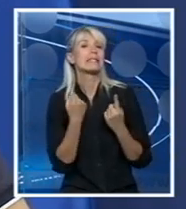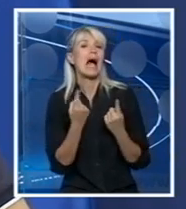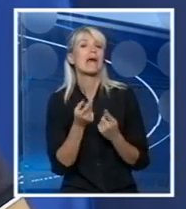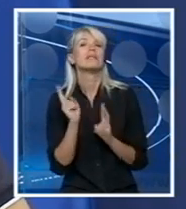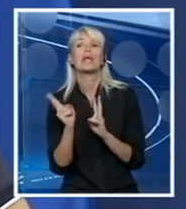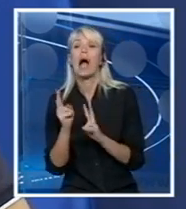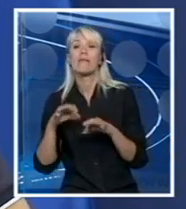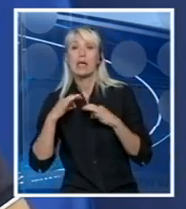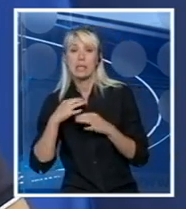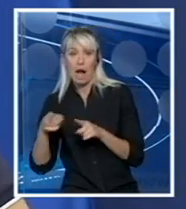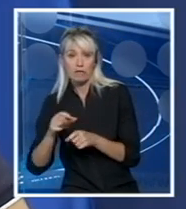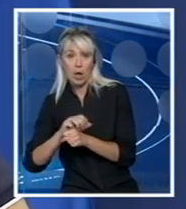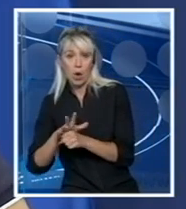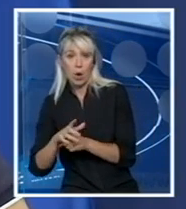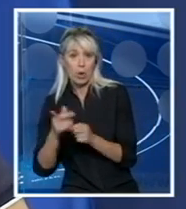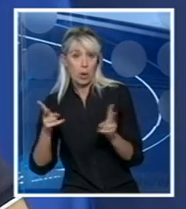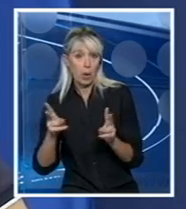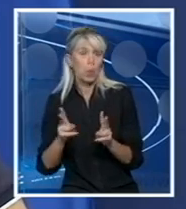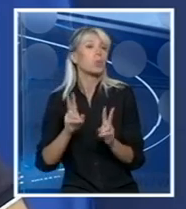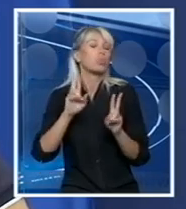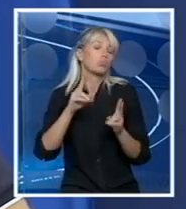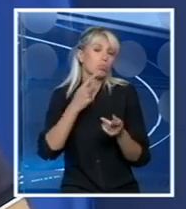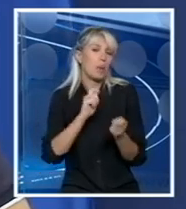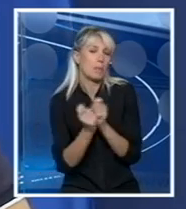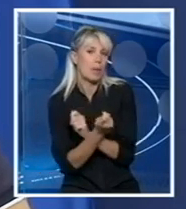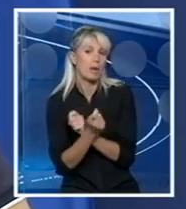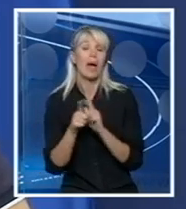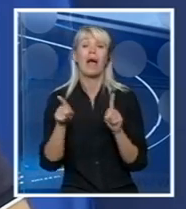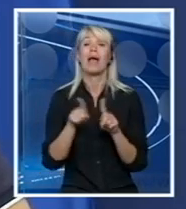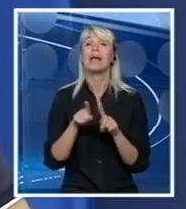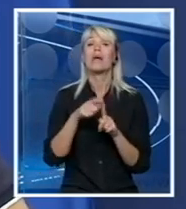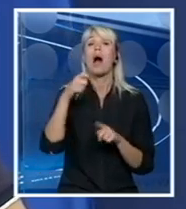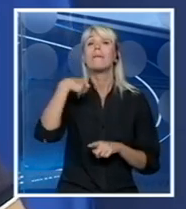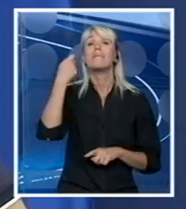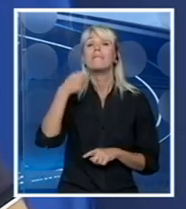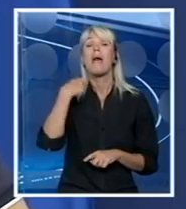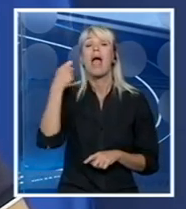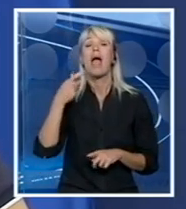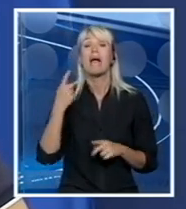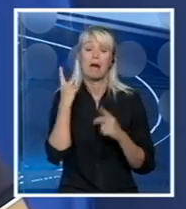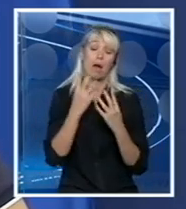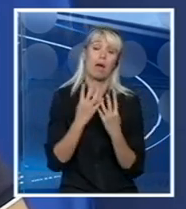situacije. Mi znamo da isto pevanje može da poveća